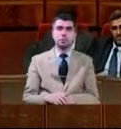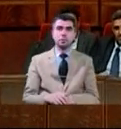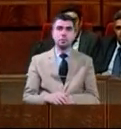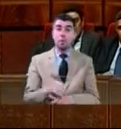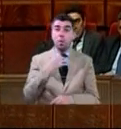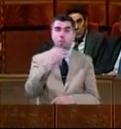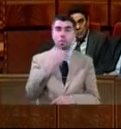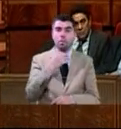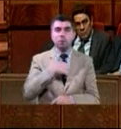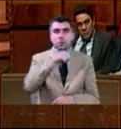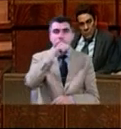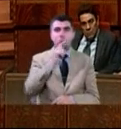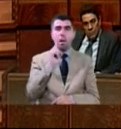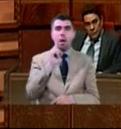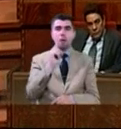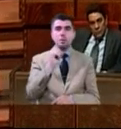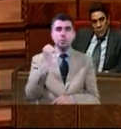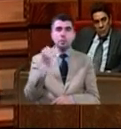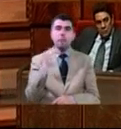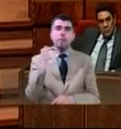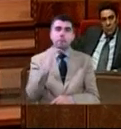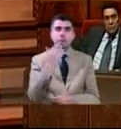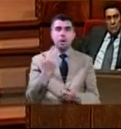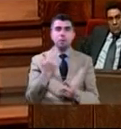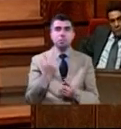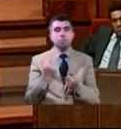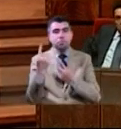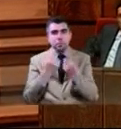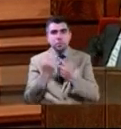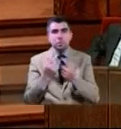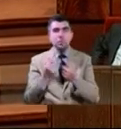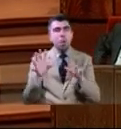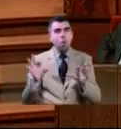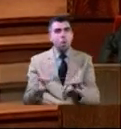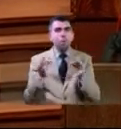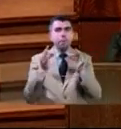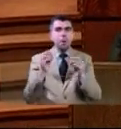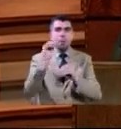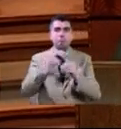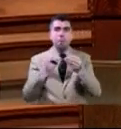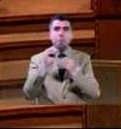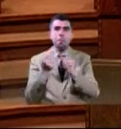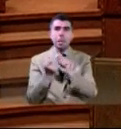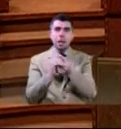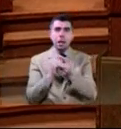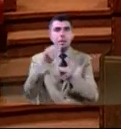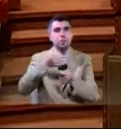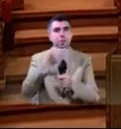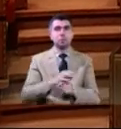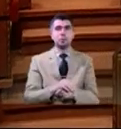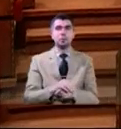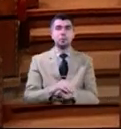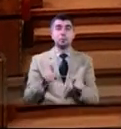كنتمنى دوزوه راكم بغا تدرسوا يمكن تدخلوا فيه تعديلات ربما ماشي بعيد ولكن حاولوا على القضيه باش